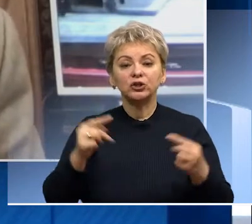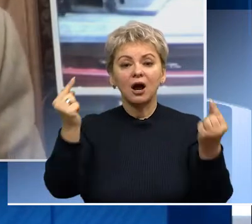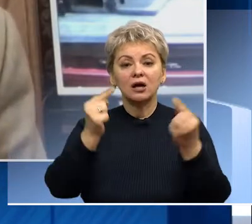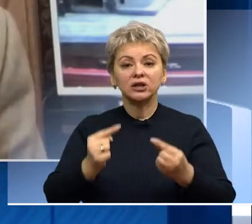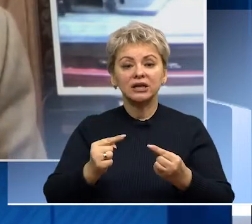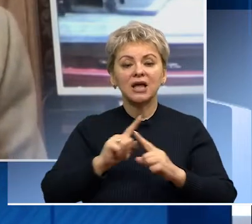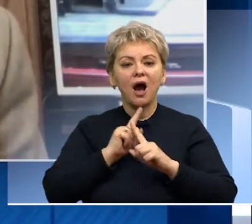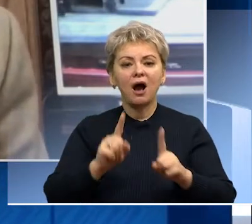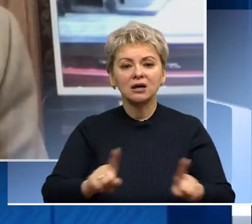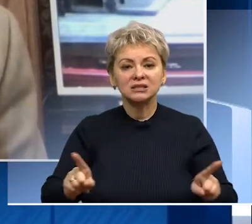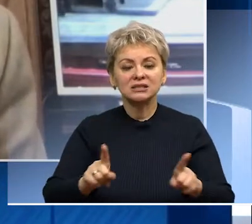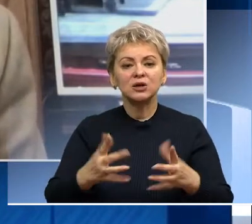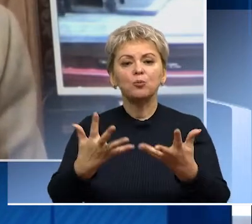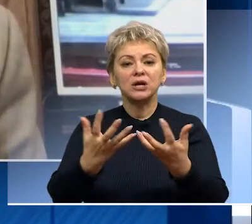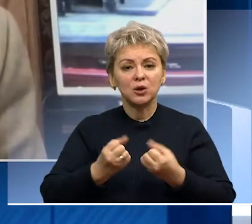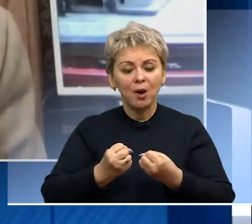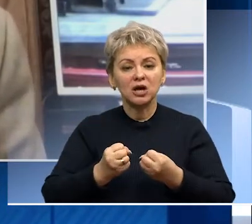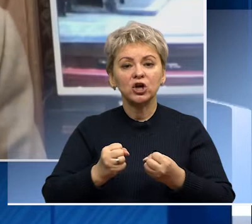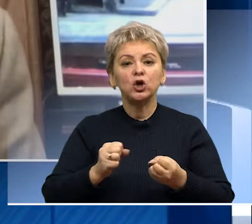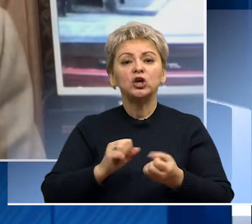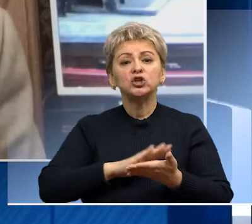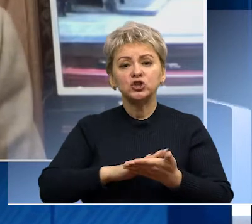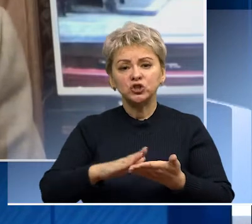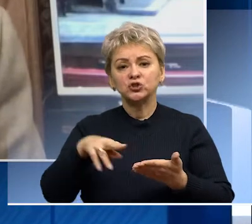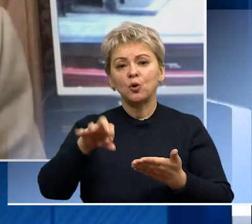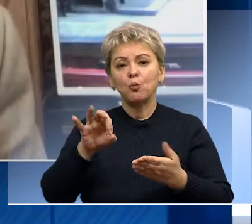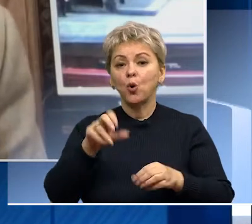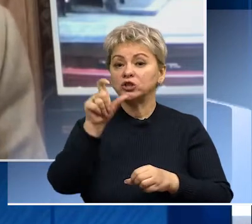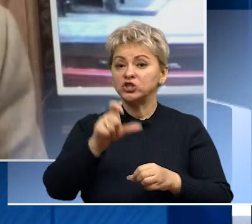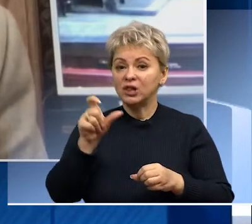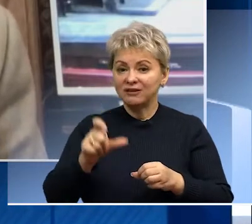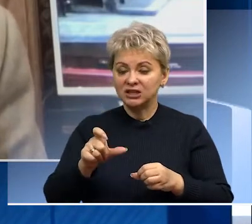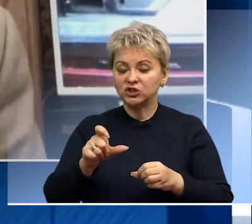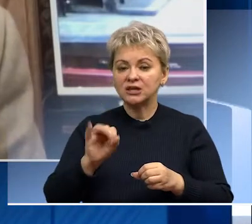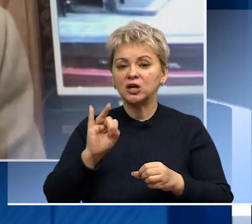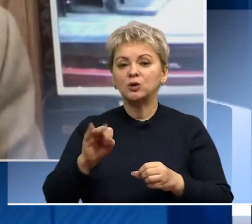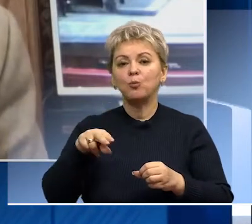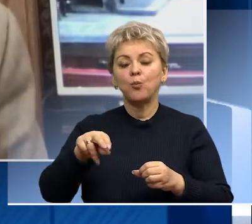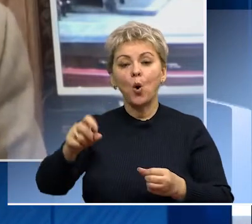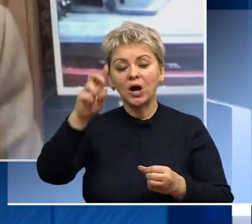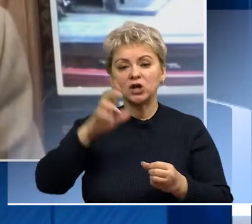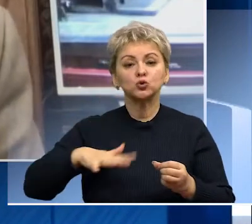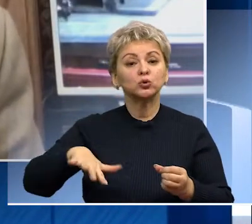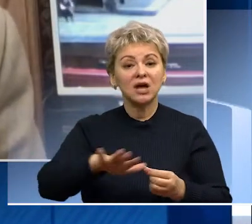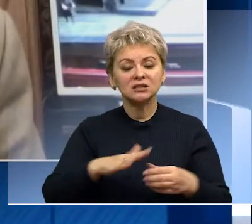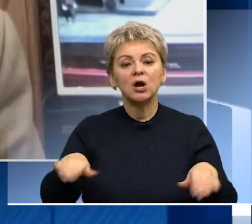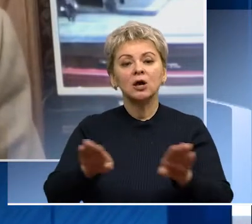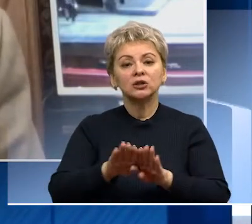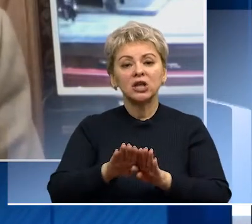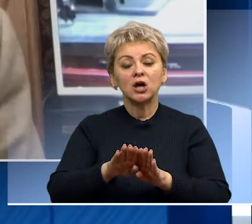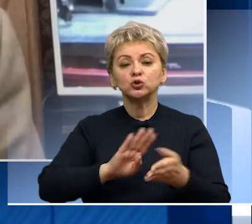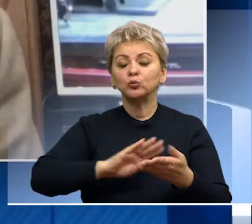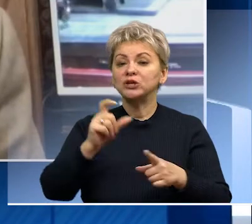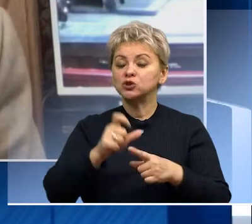какие-то конкретные акции мы предпринимали, и чисто по-человечески, и по-государственному. Так